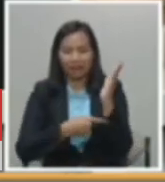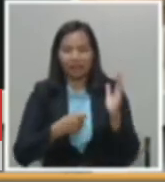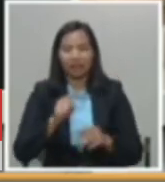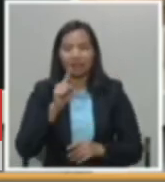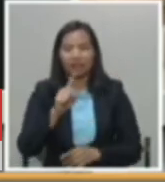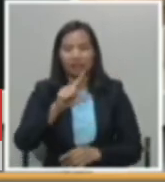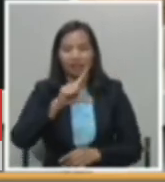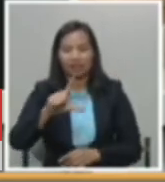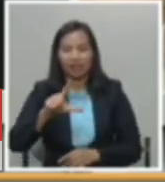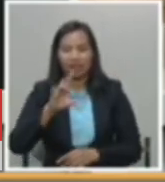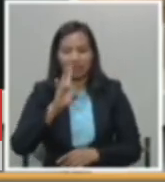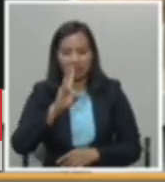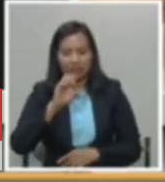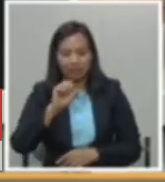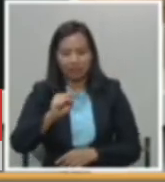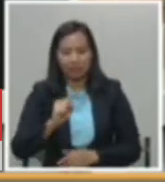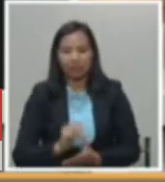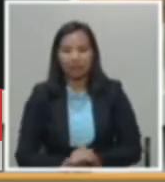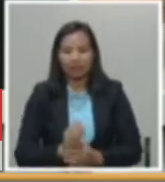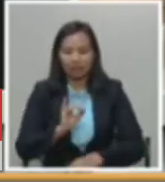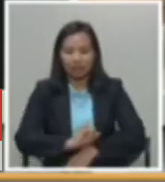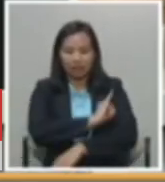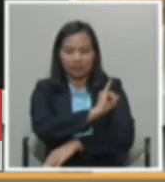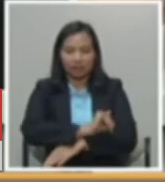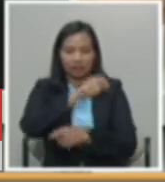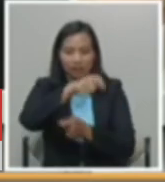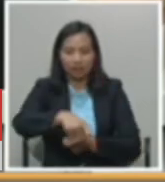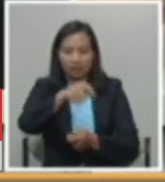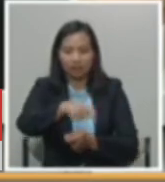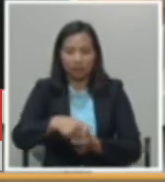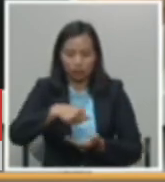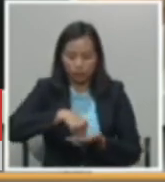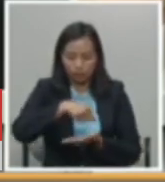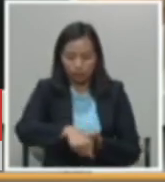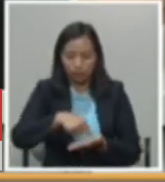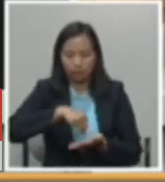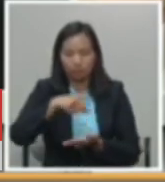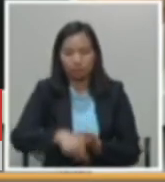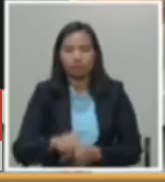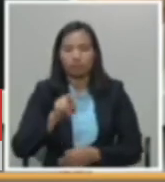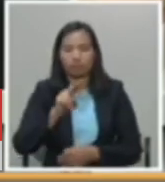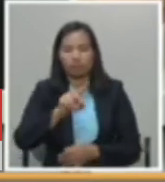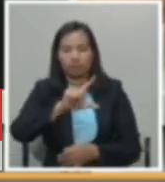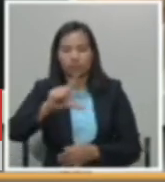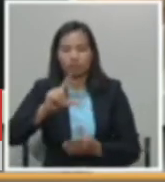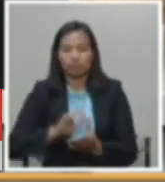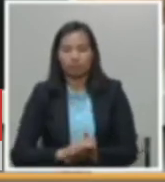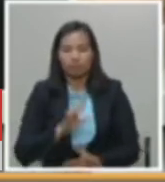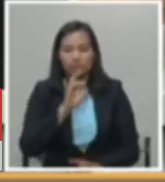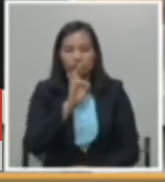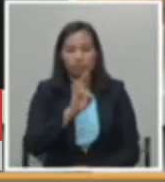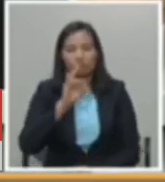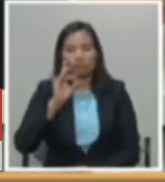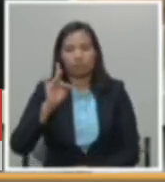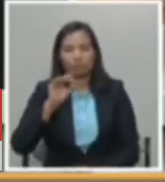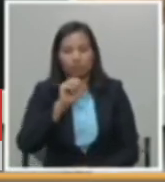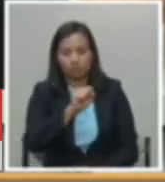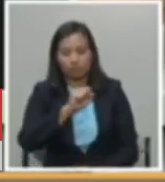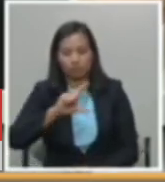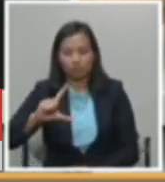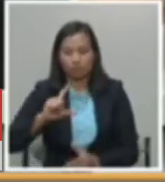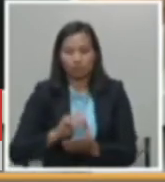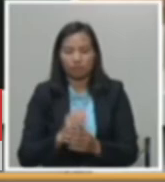ไร่อาชีพอื่นการเกษตรทำไร่ทำนาไม่เกิน2,000,000ไร่อีก7-800,000ไร่ทำอ